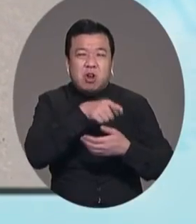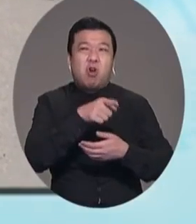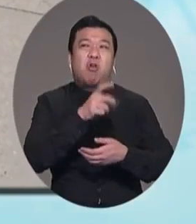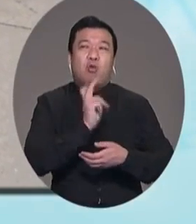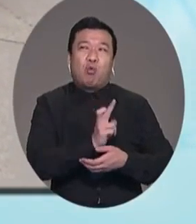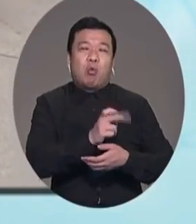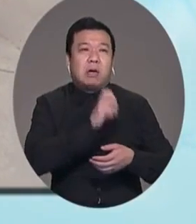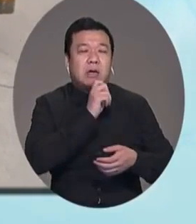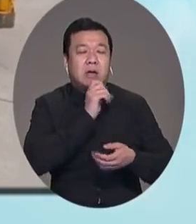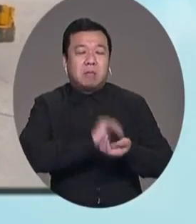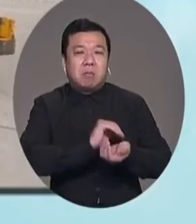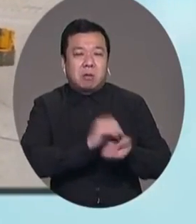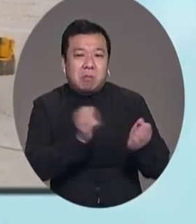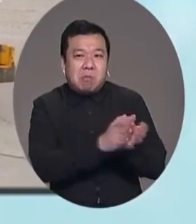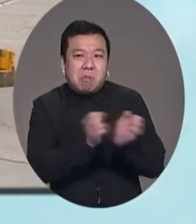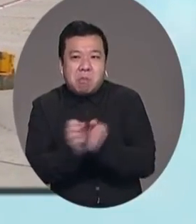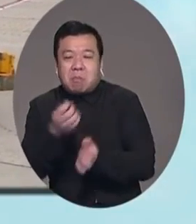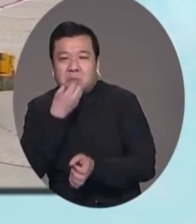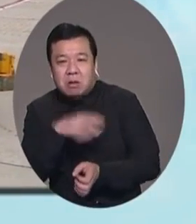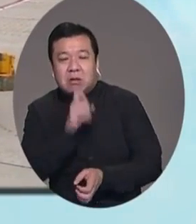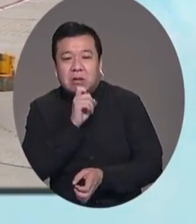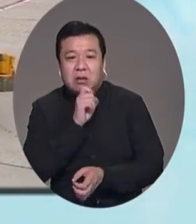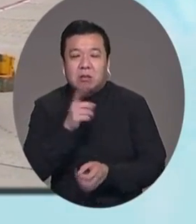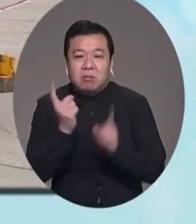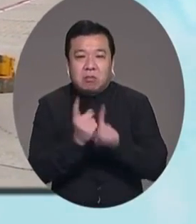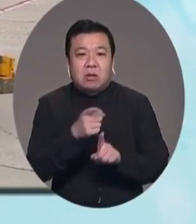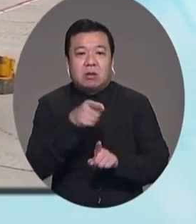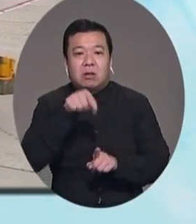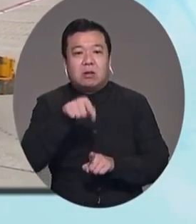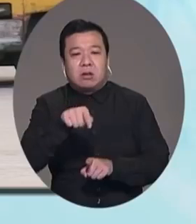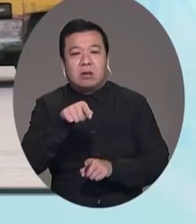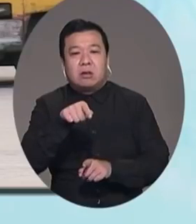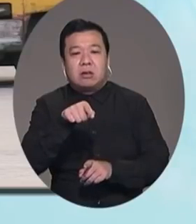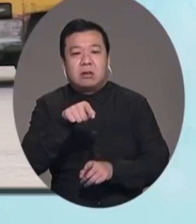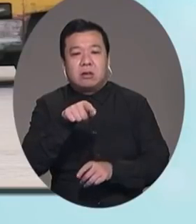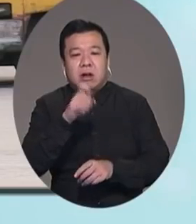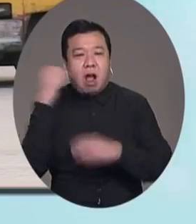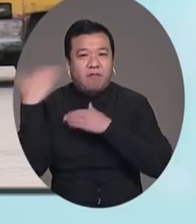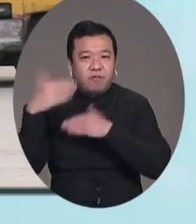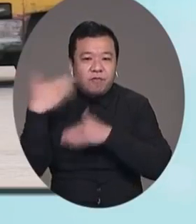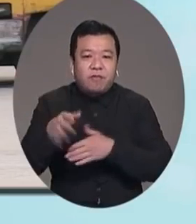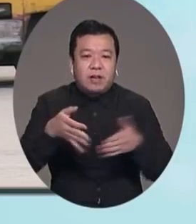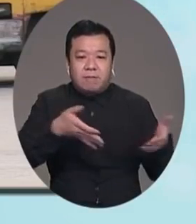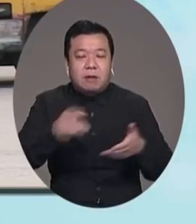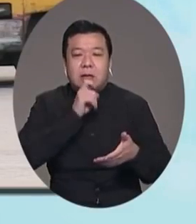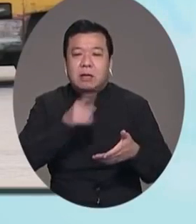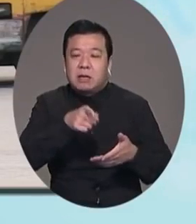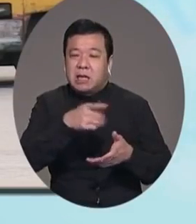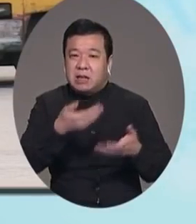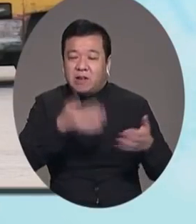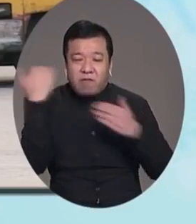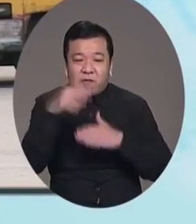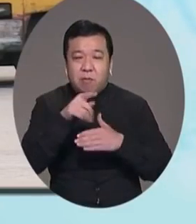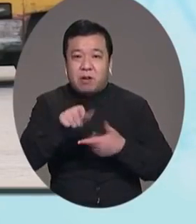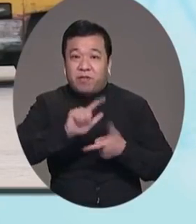都是因為他工作的地方都會接觸一些貨物啦，咁啊，貨物係咪都係一個